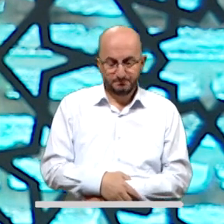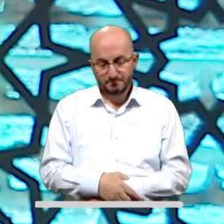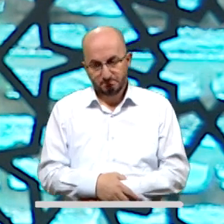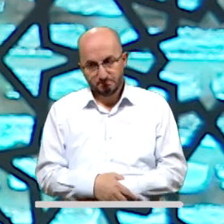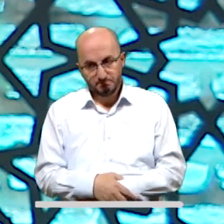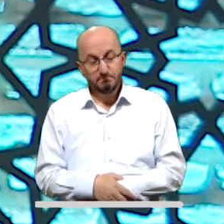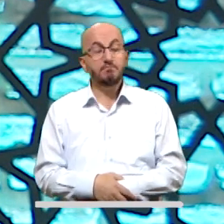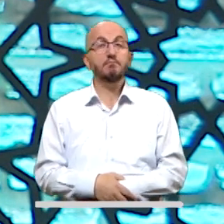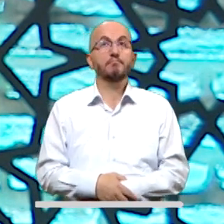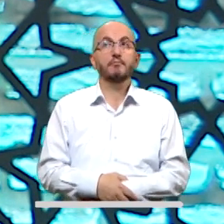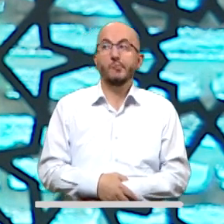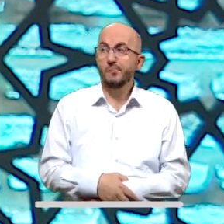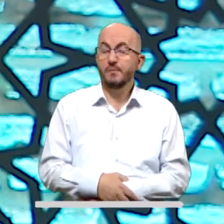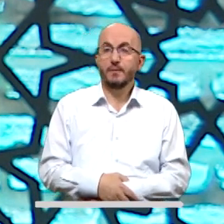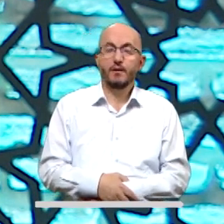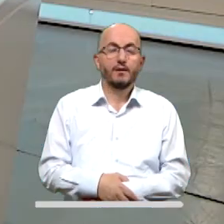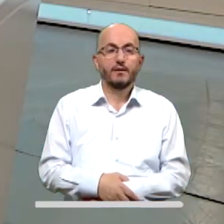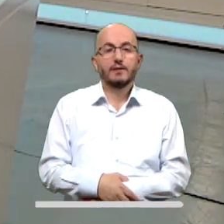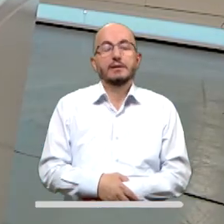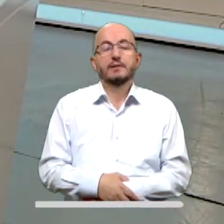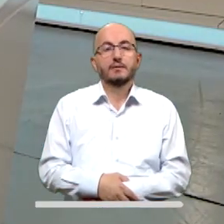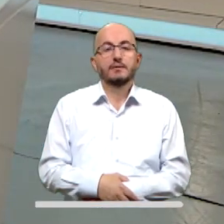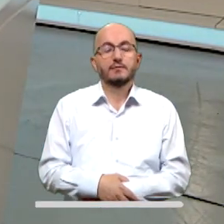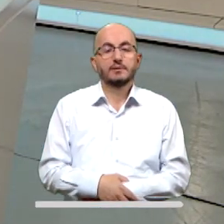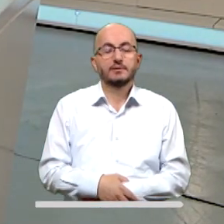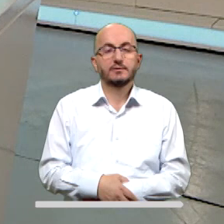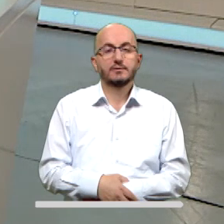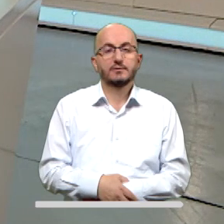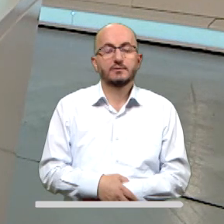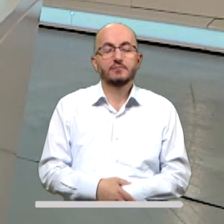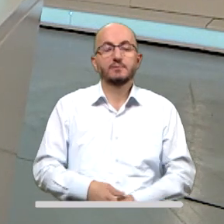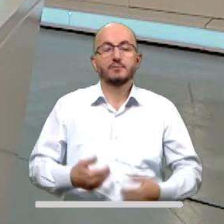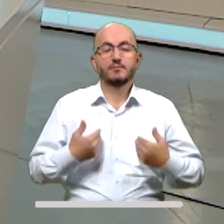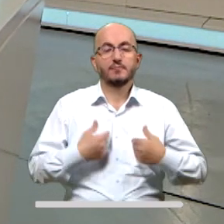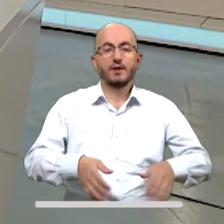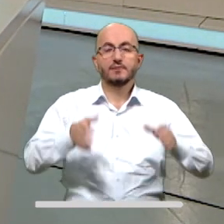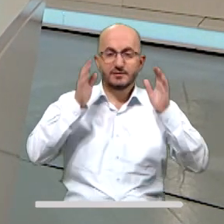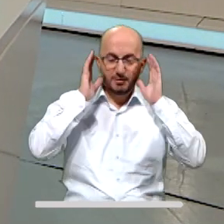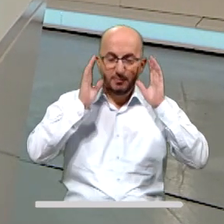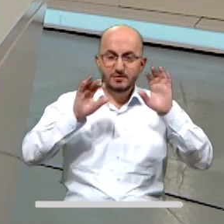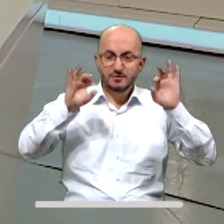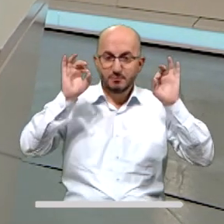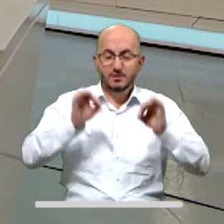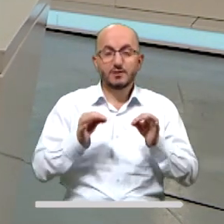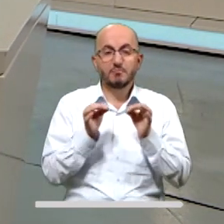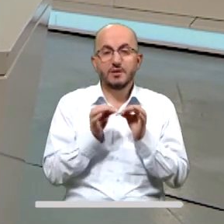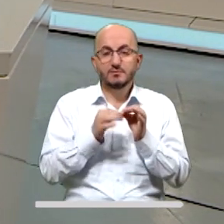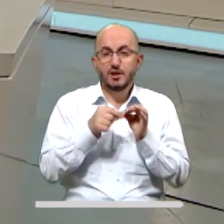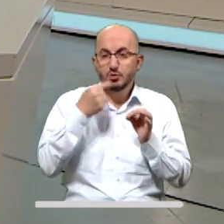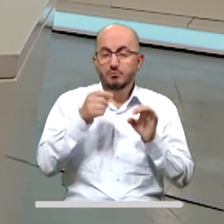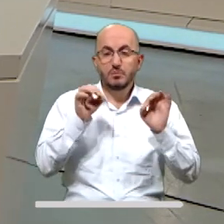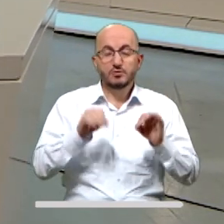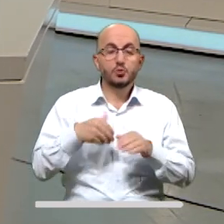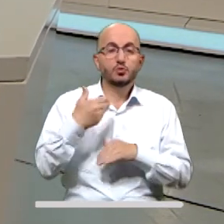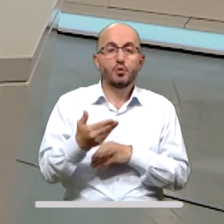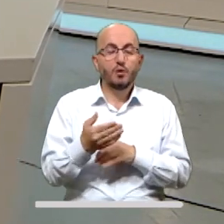Hayırlı akşamlar. Buyurun Ayşe Hanım. Ben namaza başlarken besmele ile başlıyordum. Evet. Bana